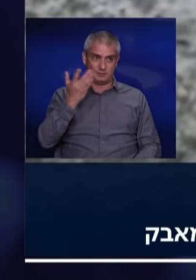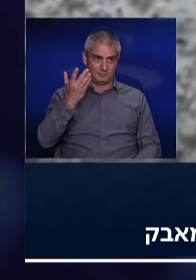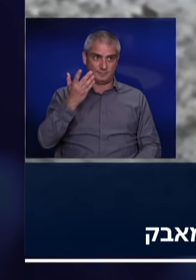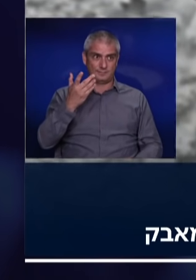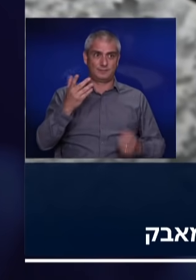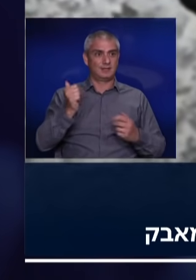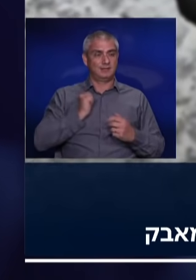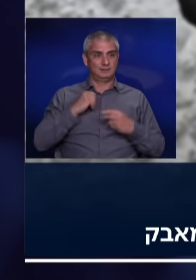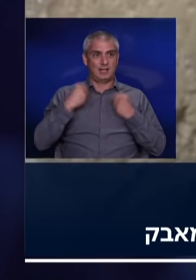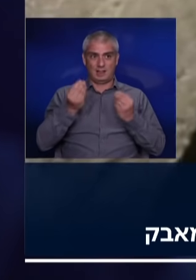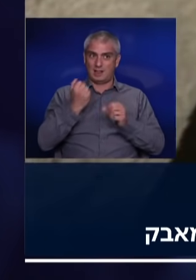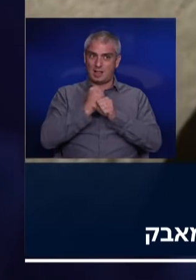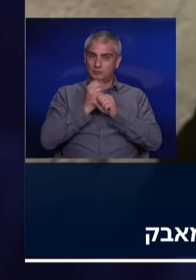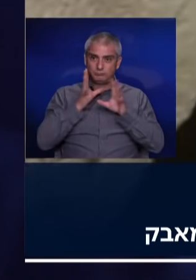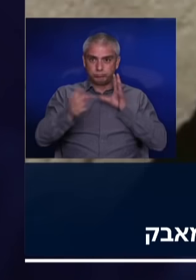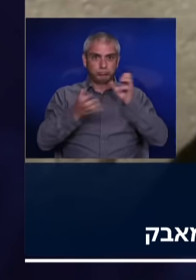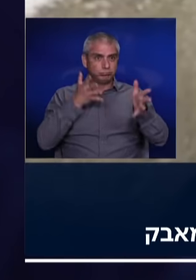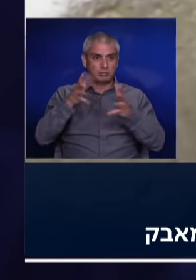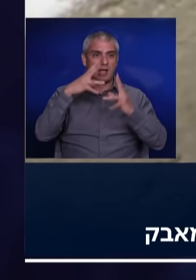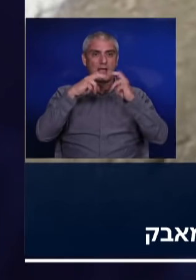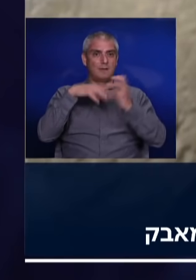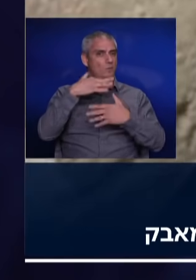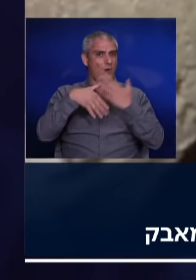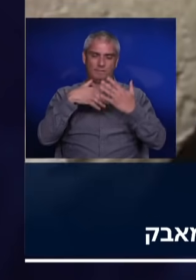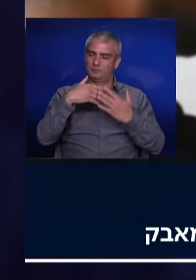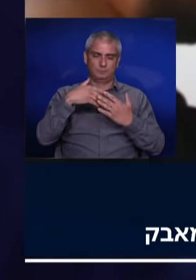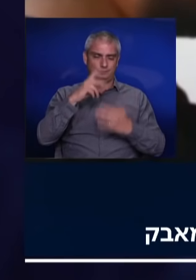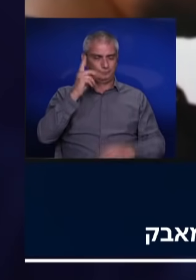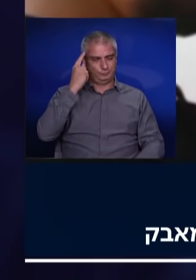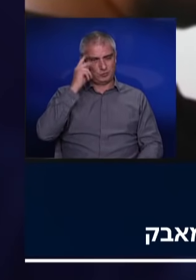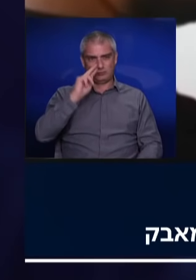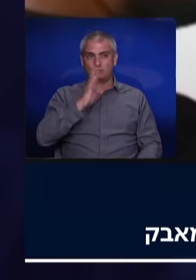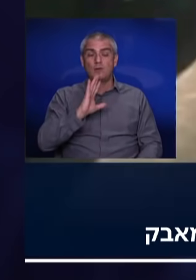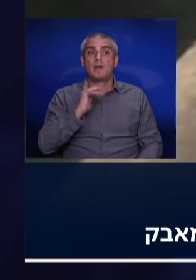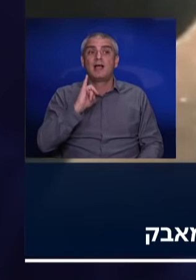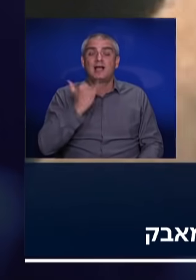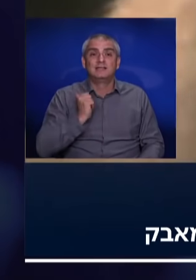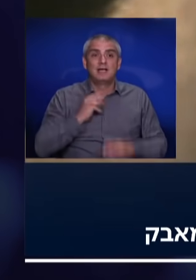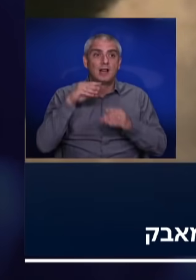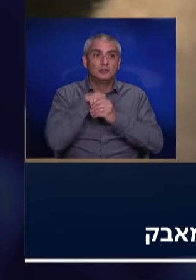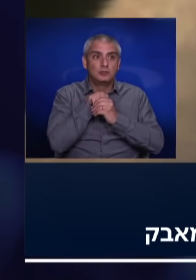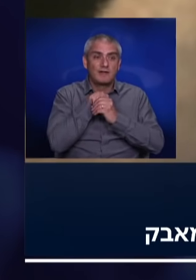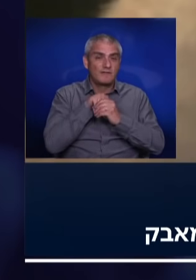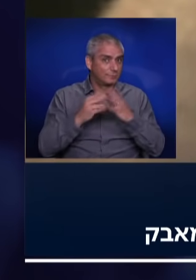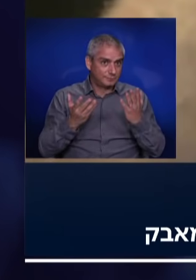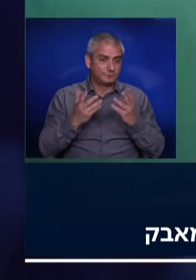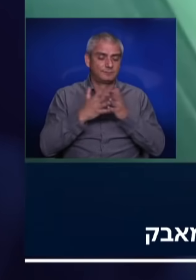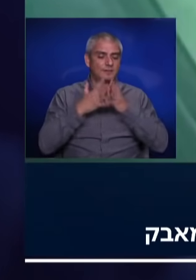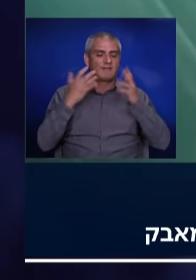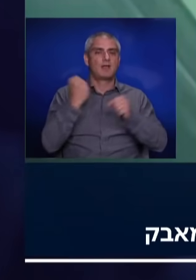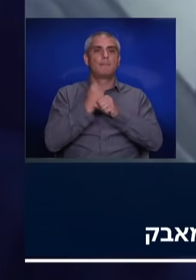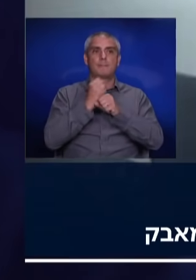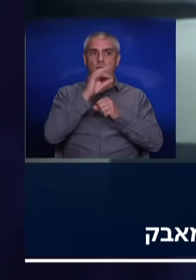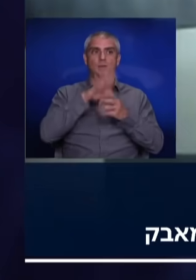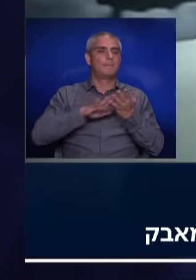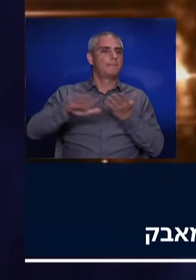לצהל להיכנס, לערוך פשיטות בערים המעורבות, שיחשוב שוב. מה כן המעורבות של צהל? קודם כל, הרחבת הפעילות שלהם